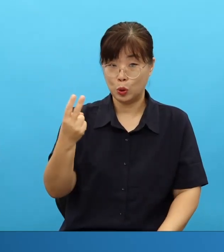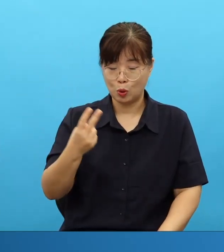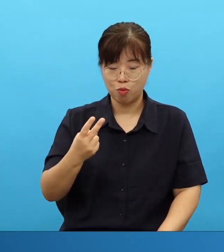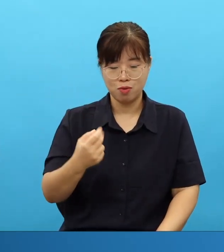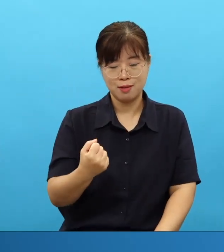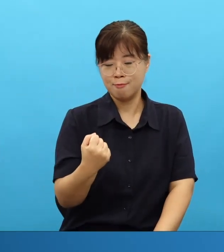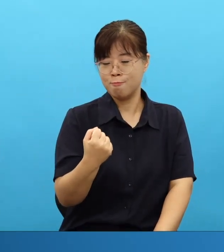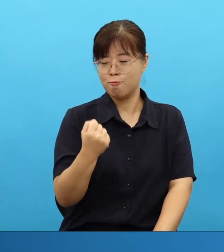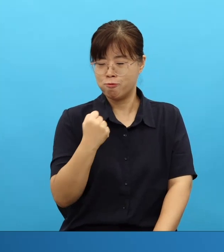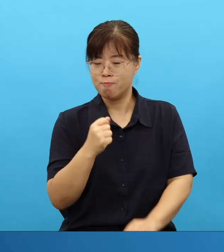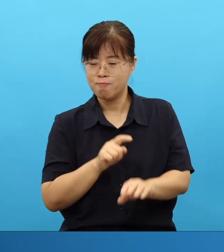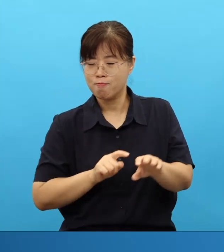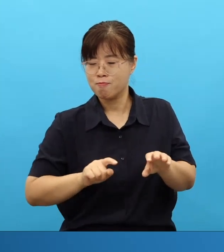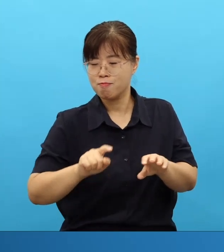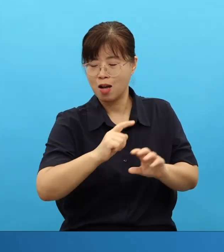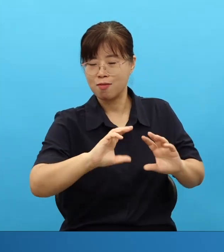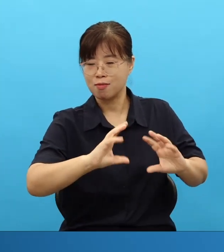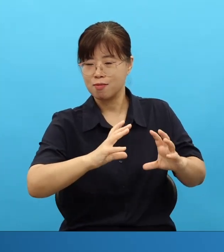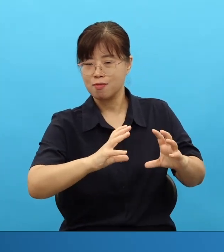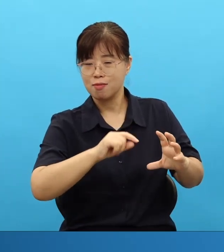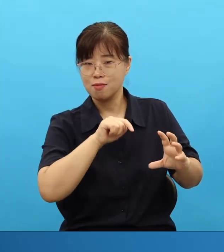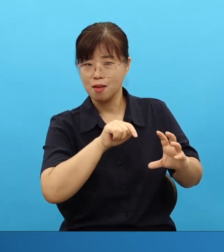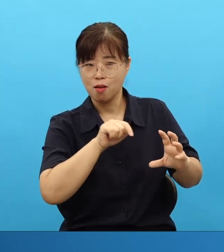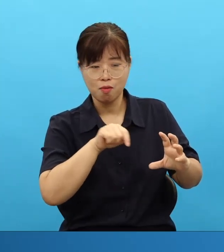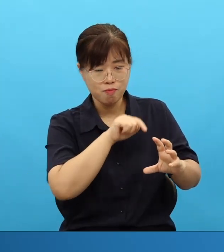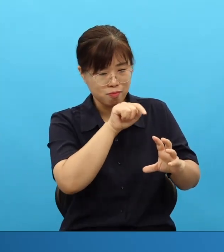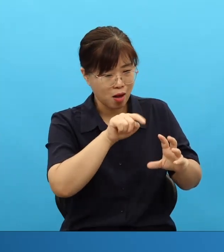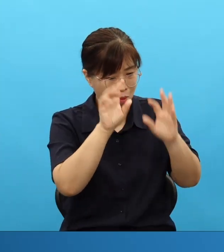강대국들은 전쟁하다가 시간